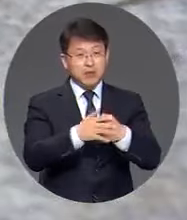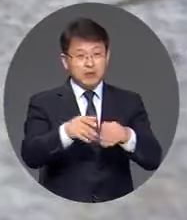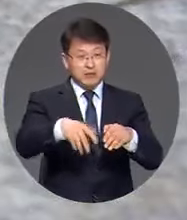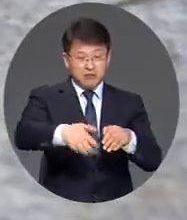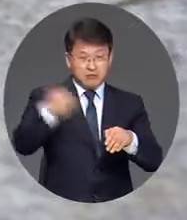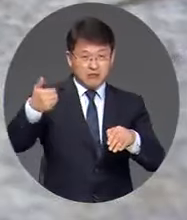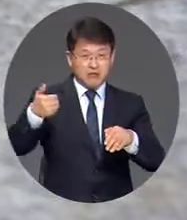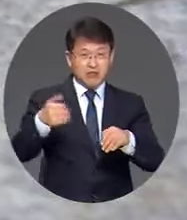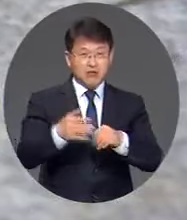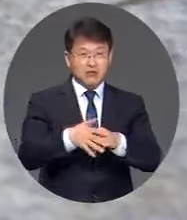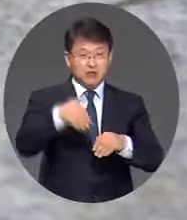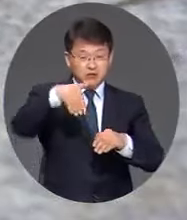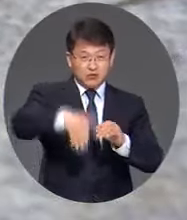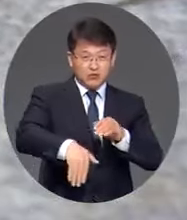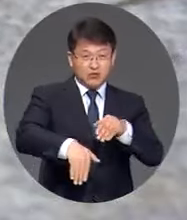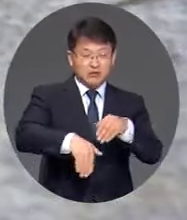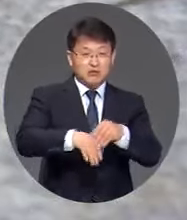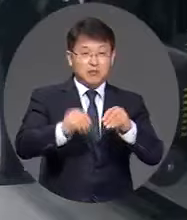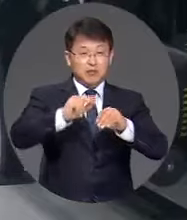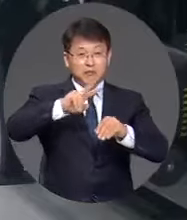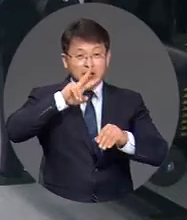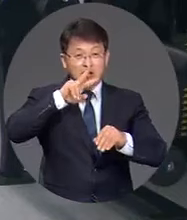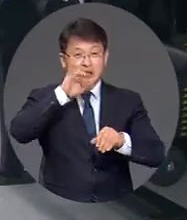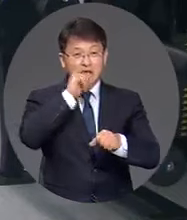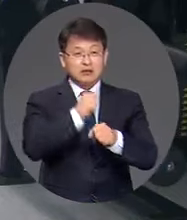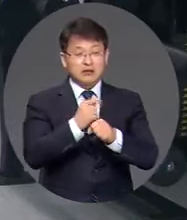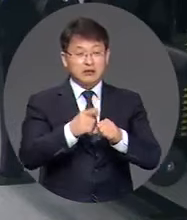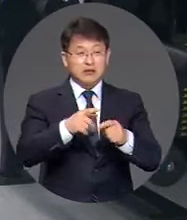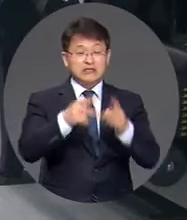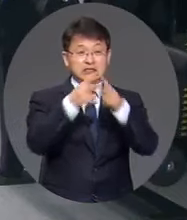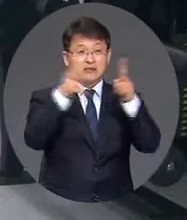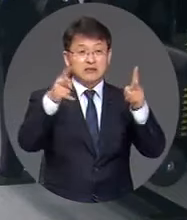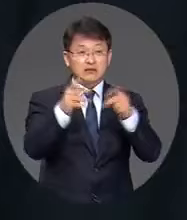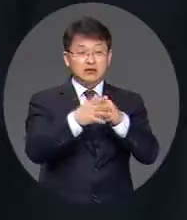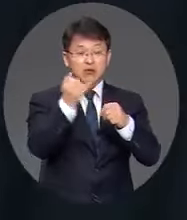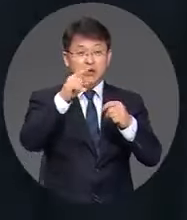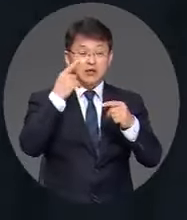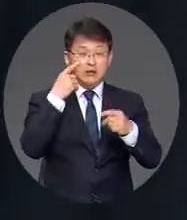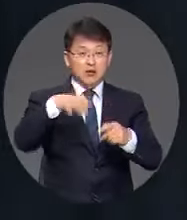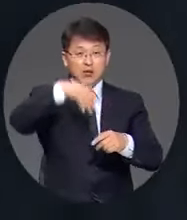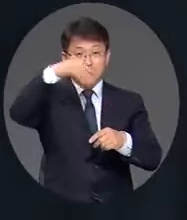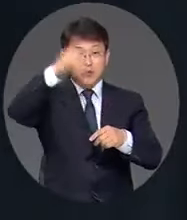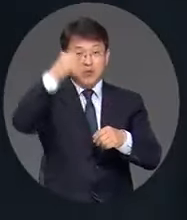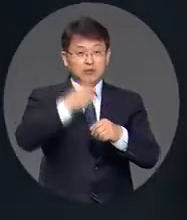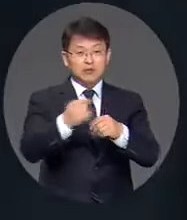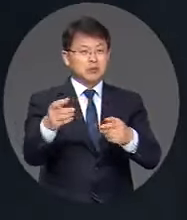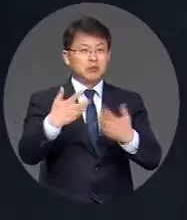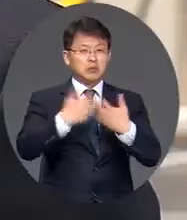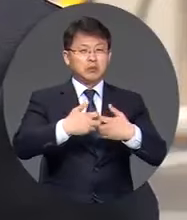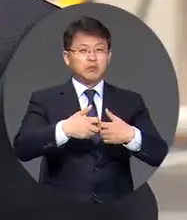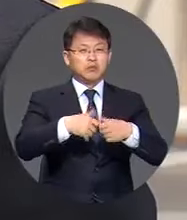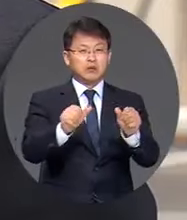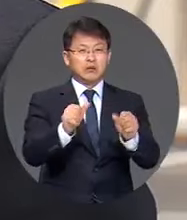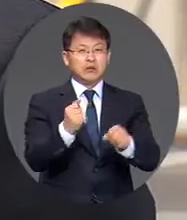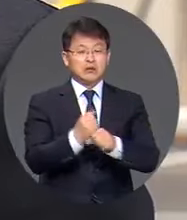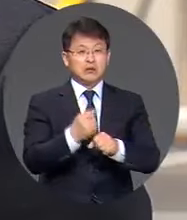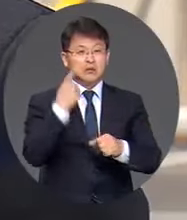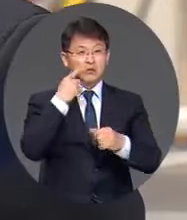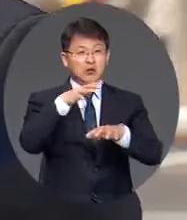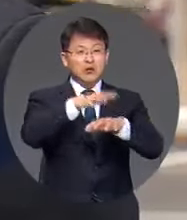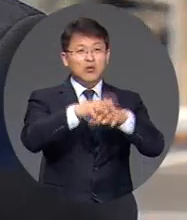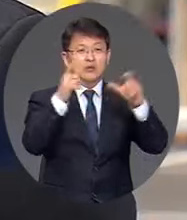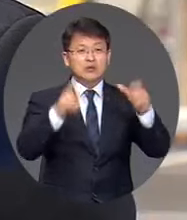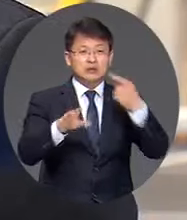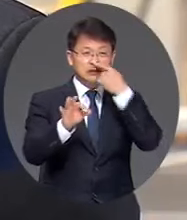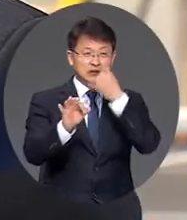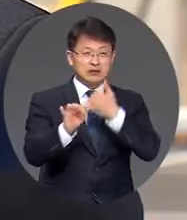대도 뜯어져 손이 들어갈 만큼 틈이 생겼고 2층 헬스장 환기시설은 작동이 되질 않습니다. 여기는 농촌